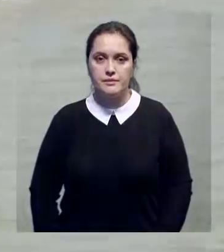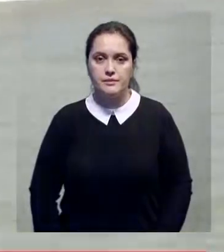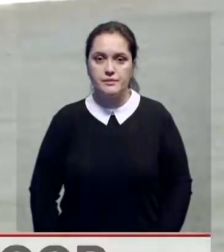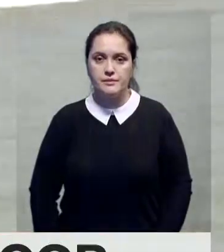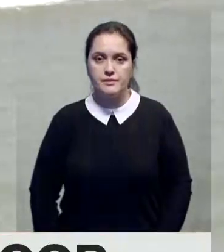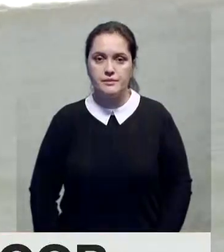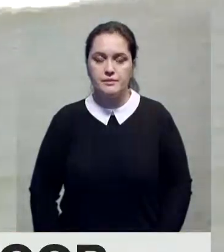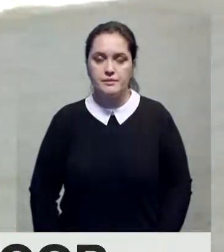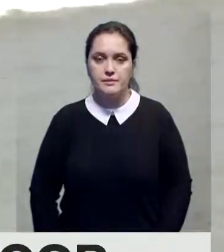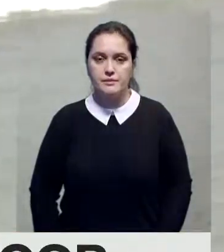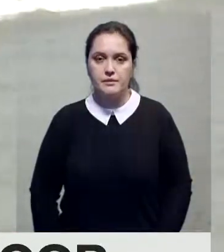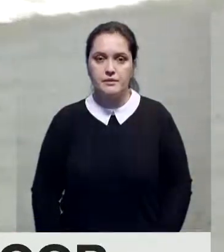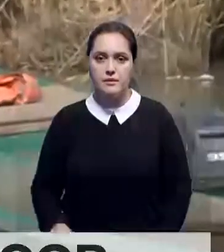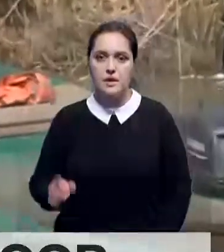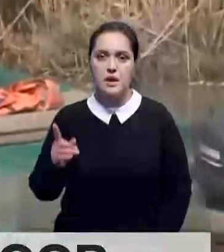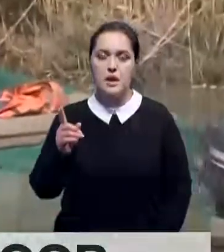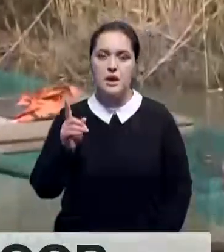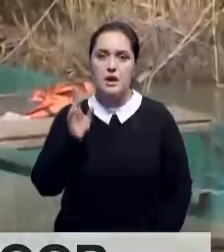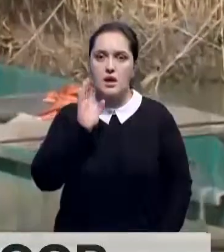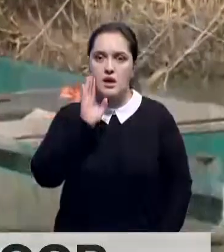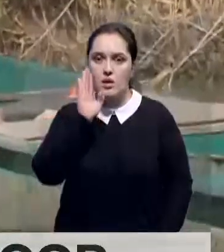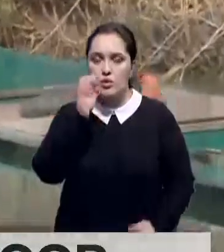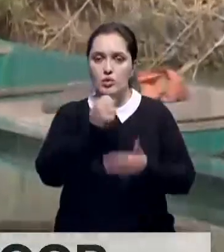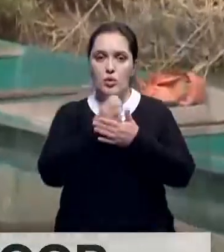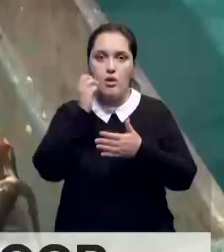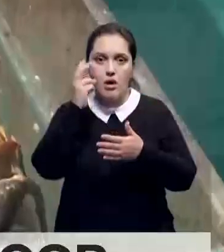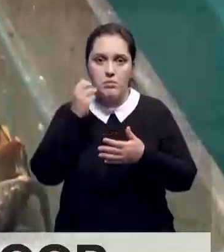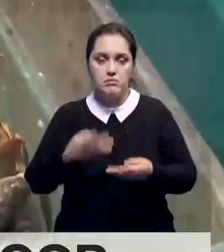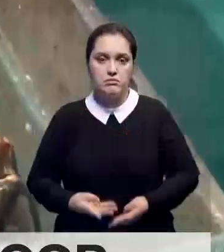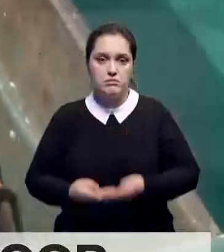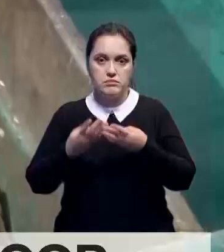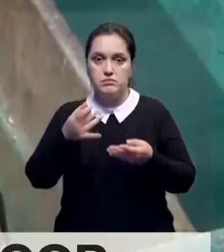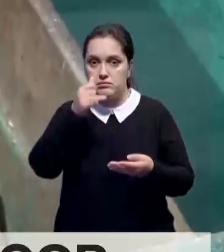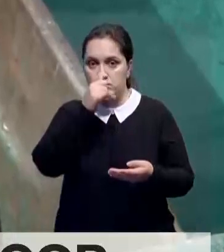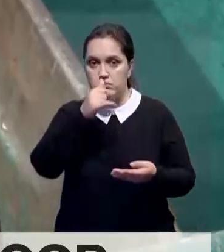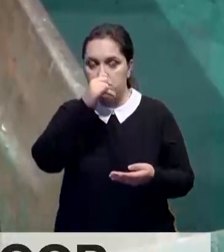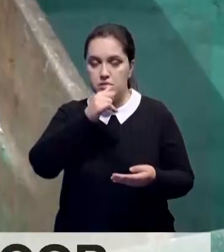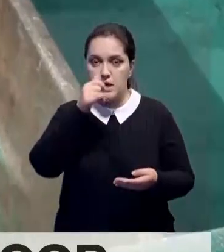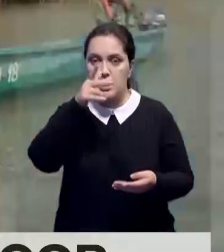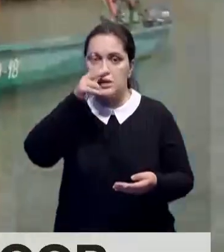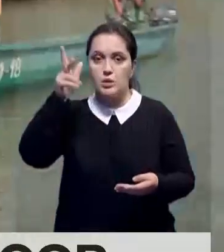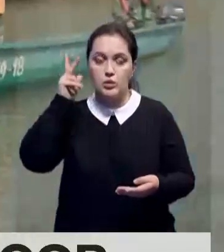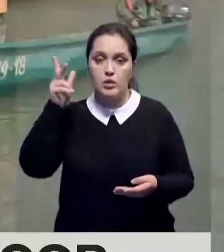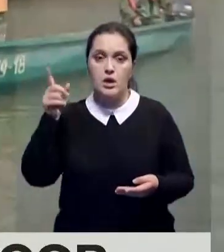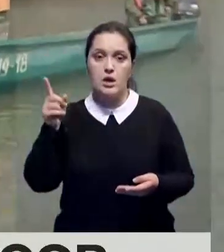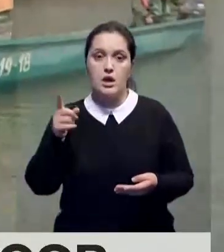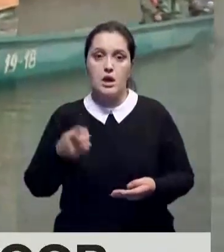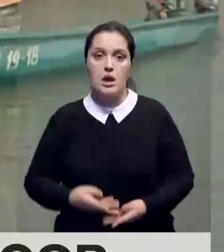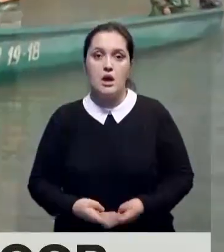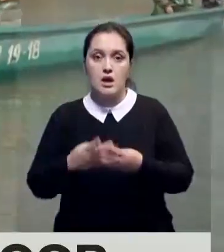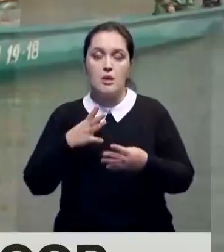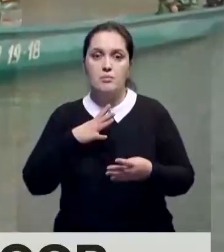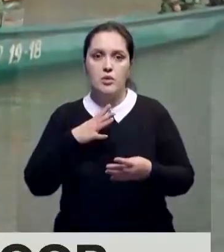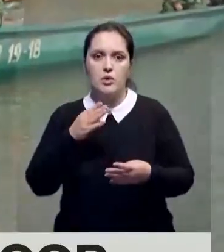С рассвета до полудня и с пустыми сетями. Такая картина все больше становится привычной. Еще 3 года назад рыболовные суда сдавали